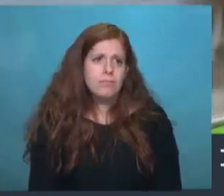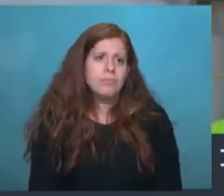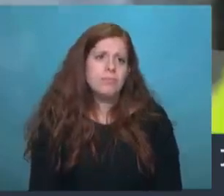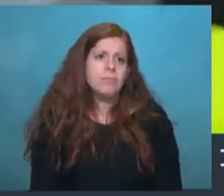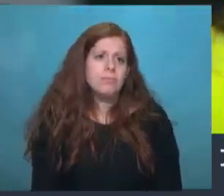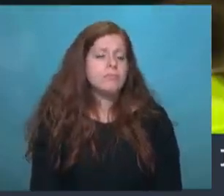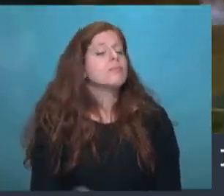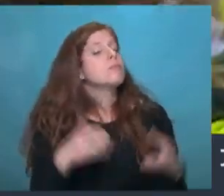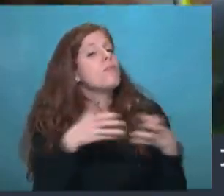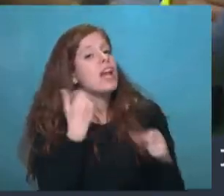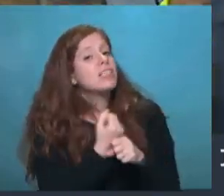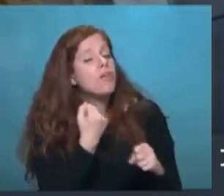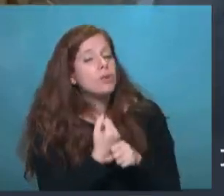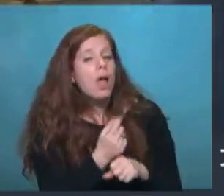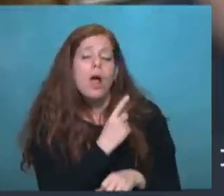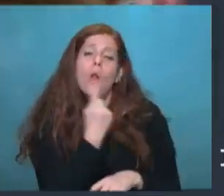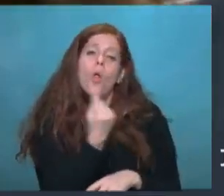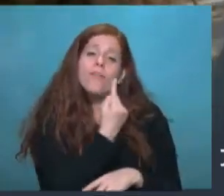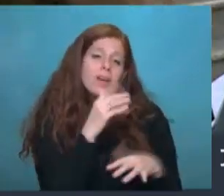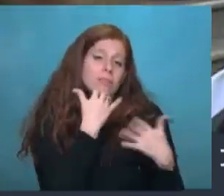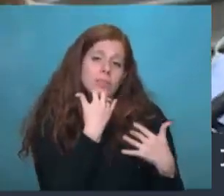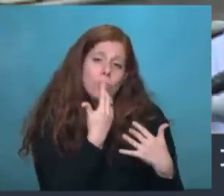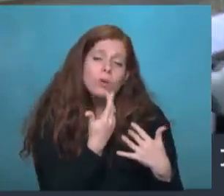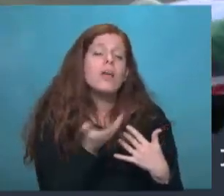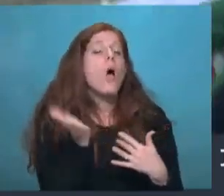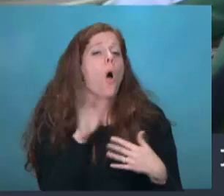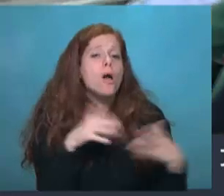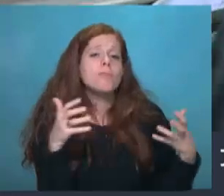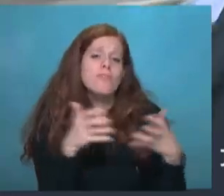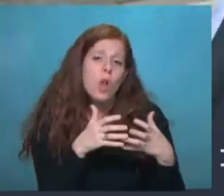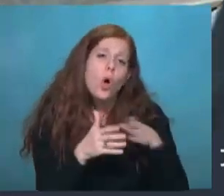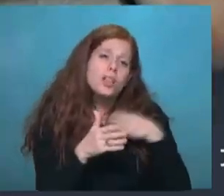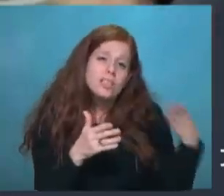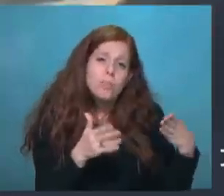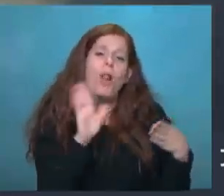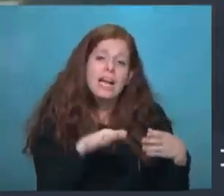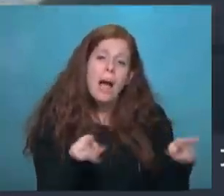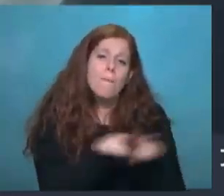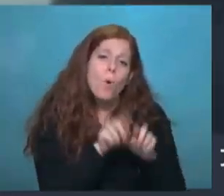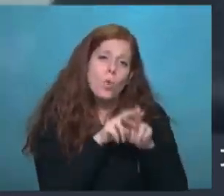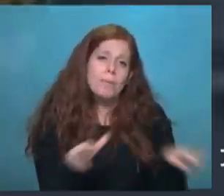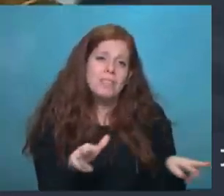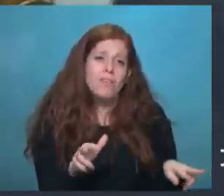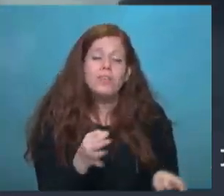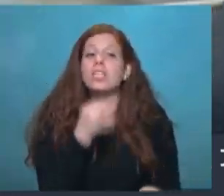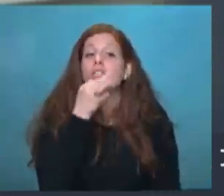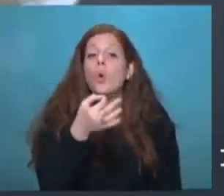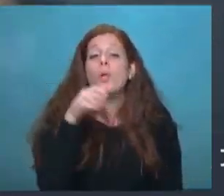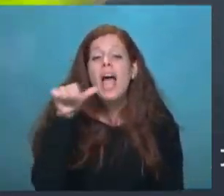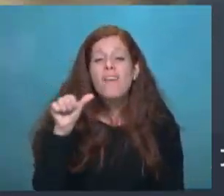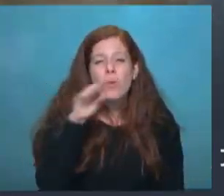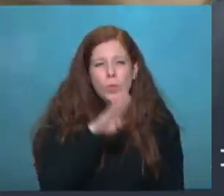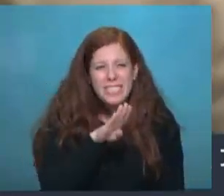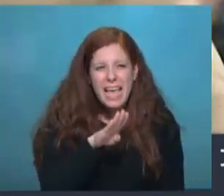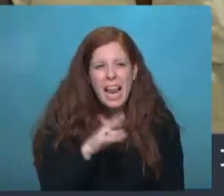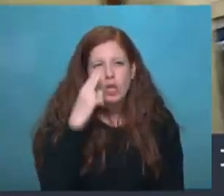מפלגת העבודה לא לבד בסיפור הזה, נמצאות איתה כל מפלגות השמאל בישראל. תשאלו את אבי בוסקילה, שניסה לפלס את